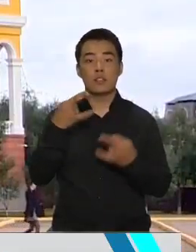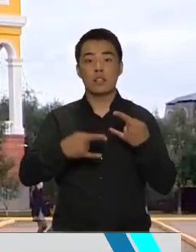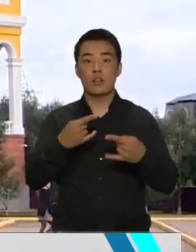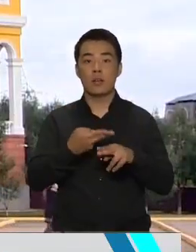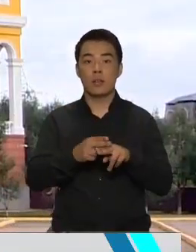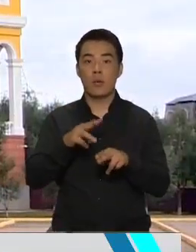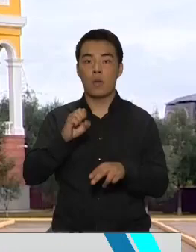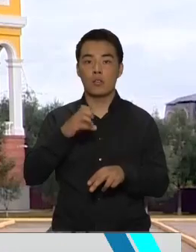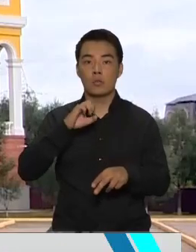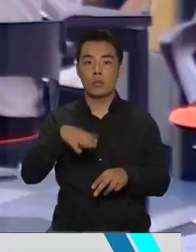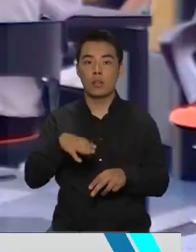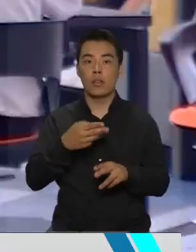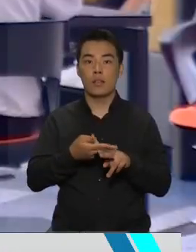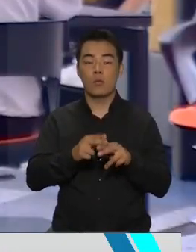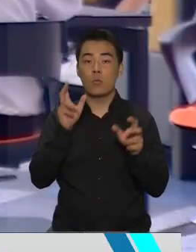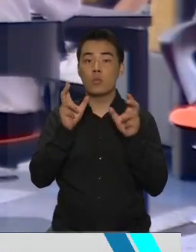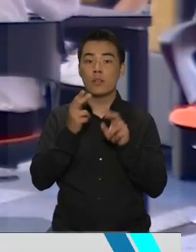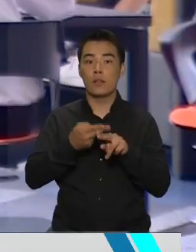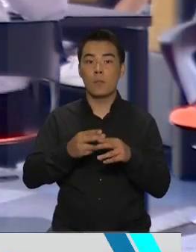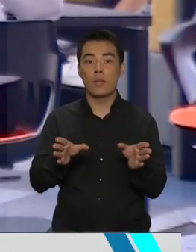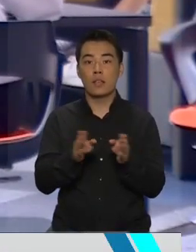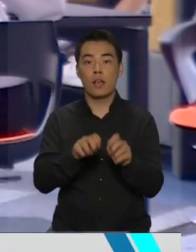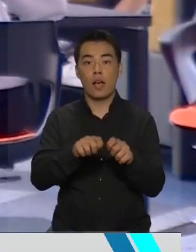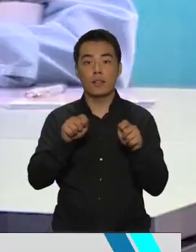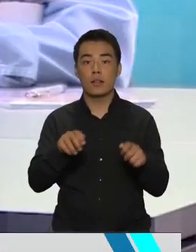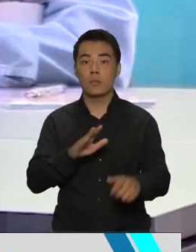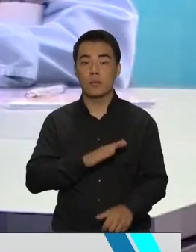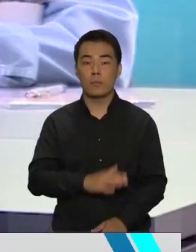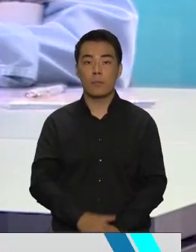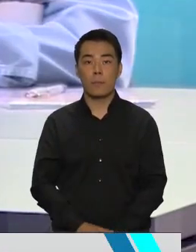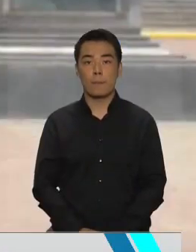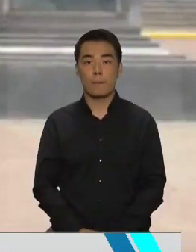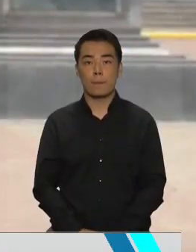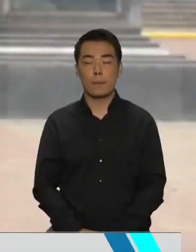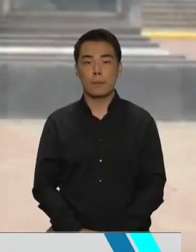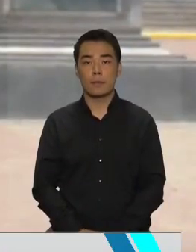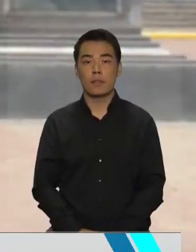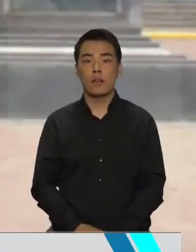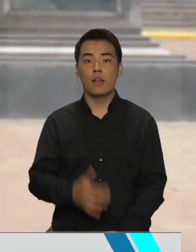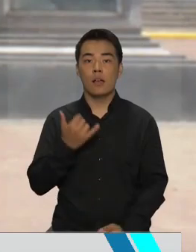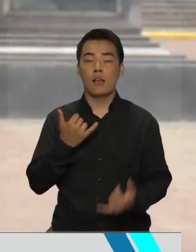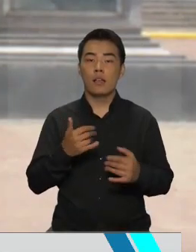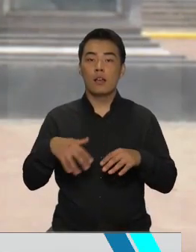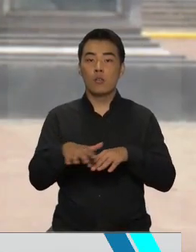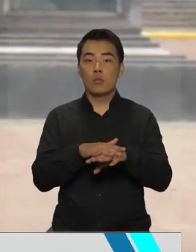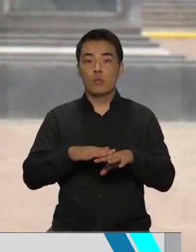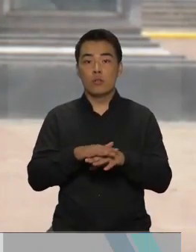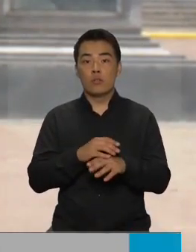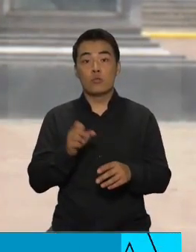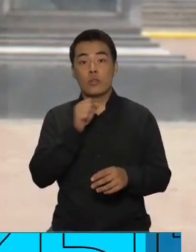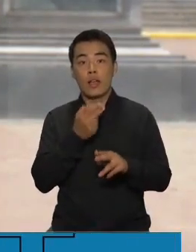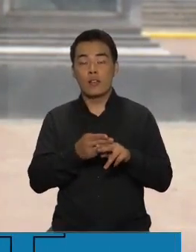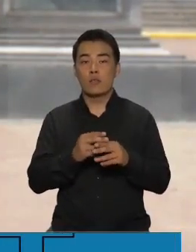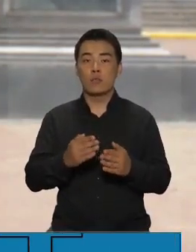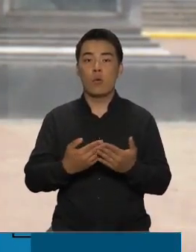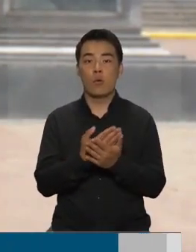кешені Мақсұт Нәрікбаев University мен бірлесіп ашқан еді. халықаралық журналистика ол енді жаңа бір дәреже деп